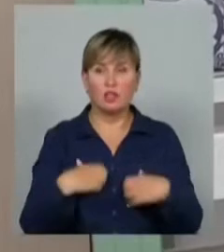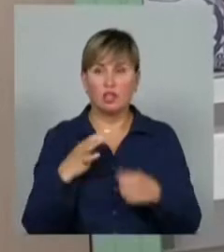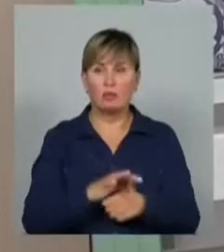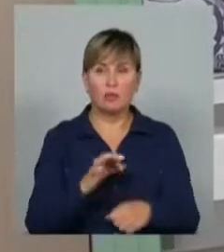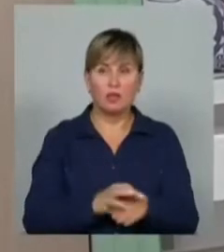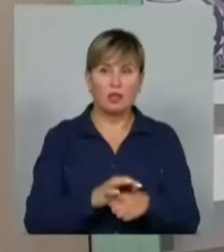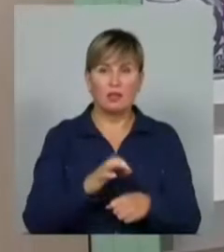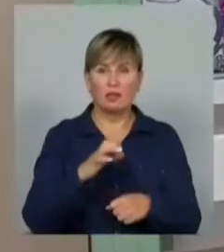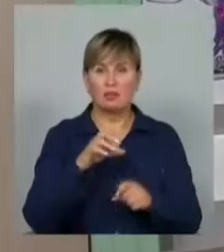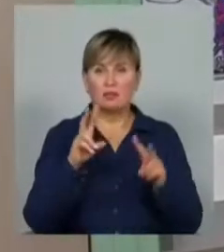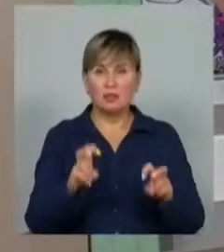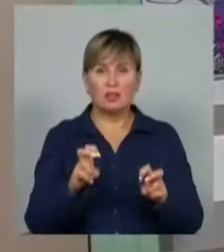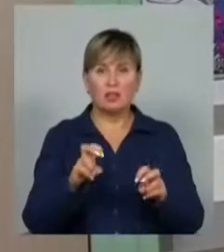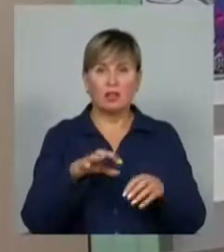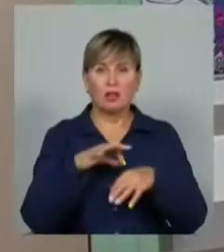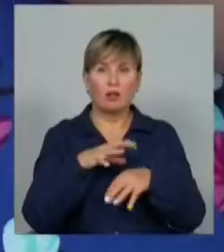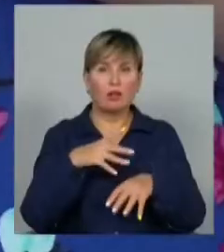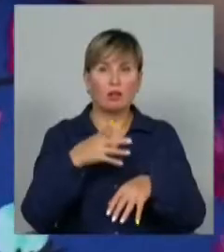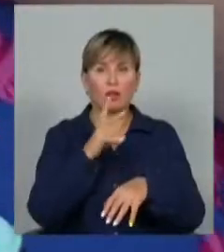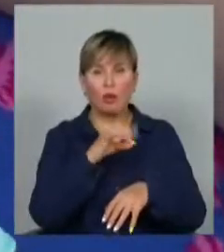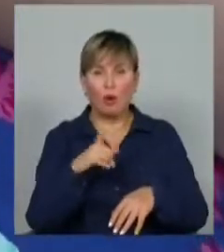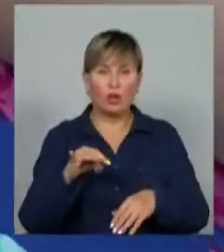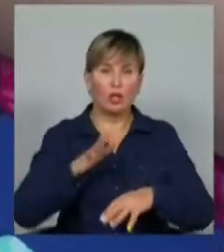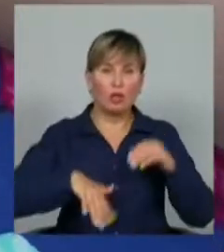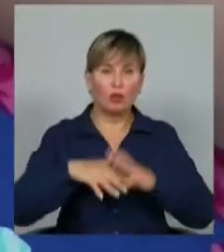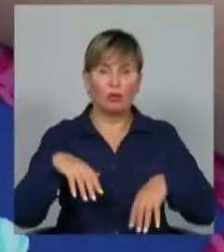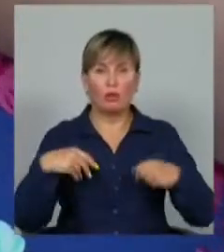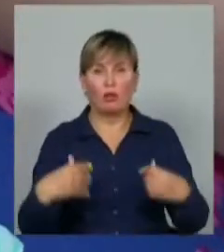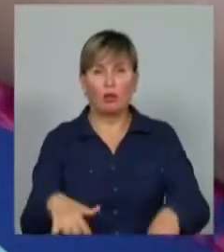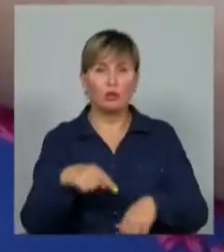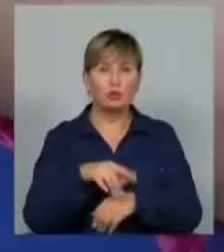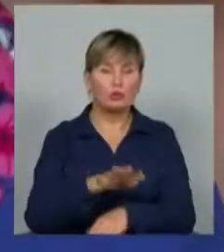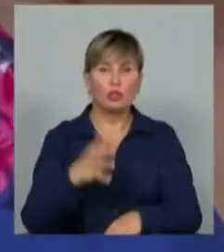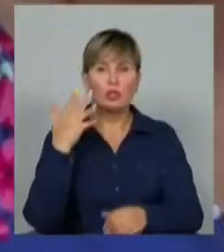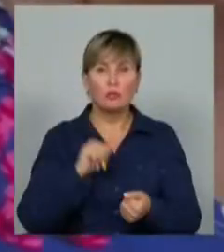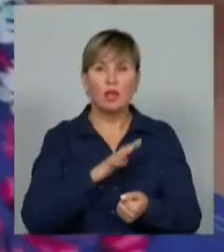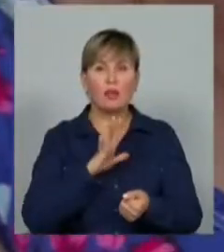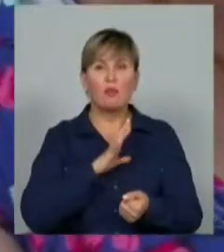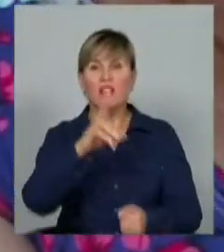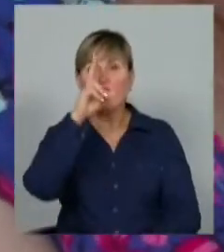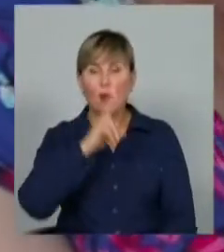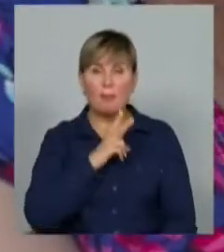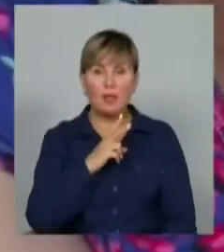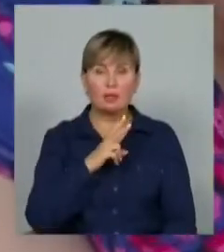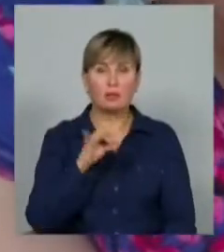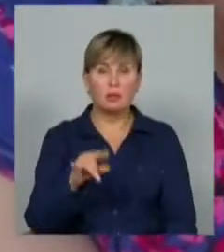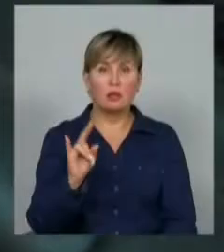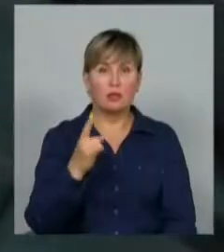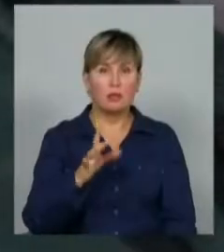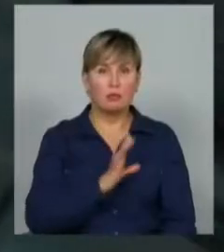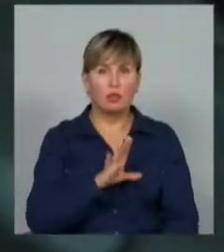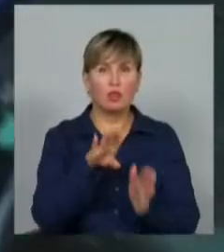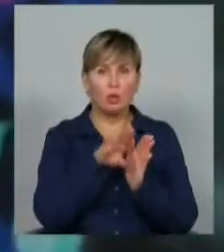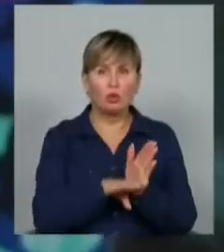– спинномышечная атрофия. Изменения в организме девочки стали наблюдаться, когда ей было всего 2 месяца. Со временем малышке становилось